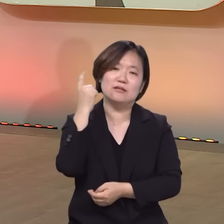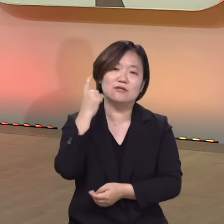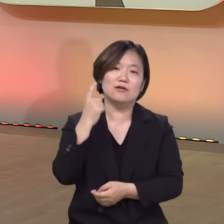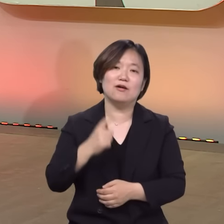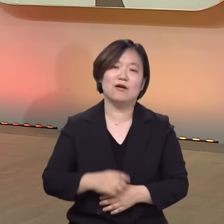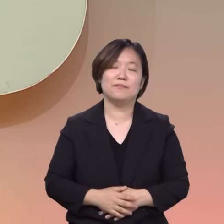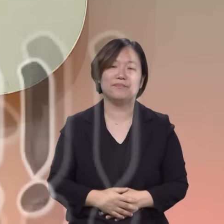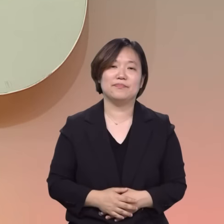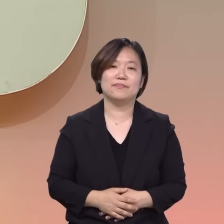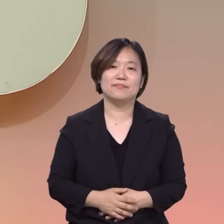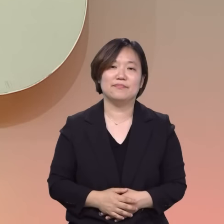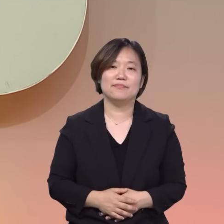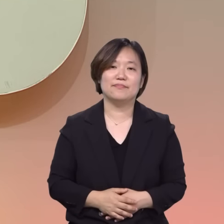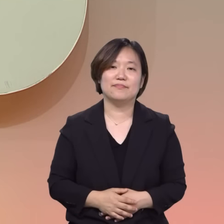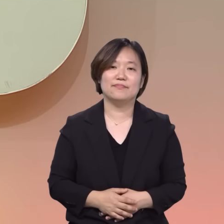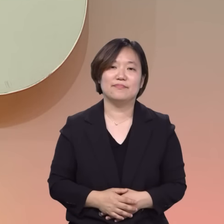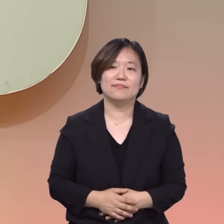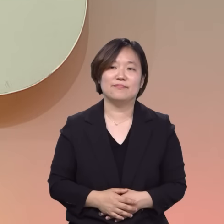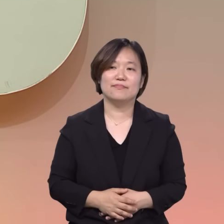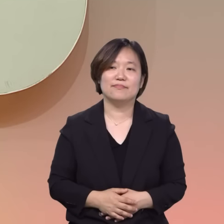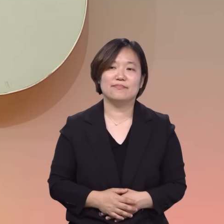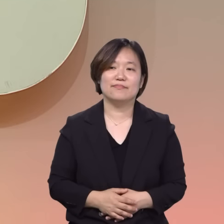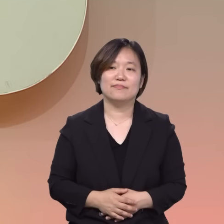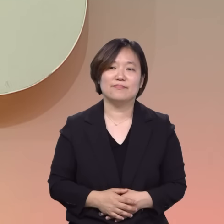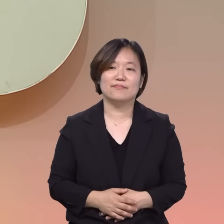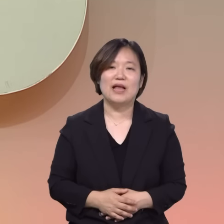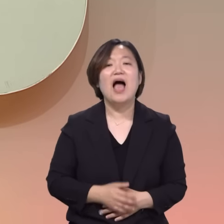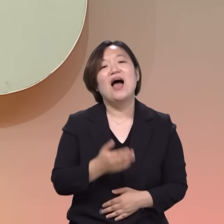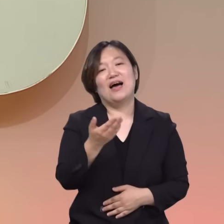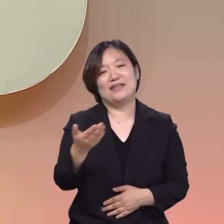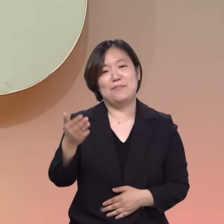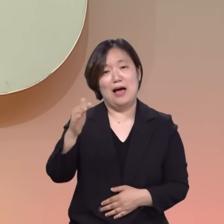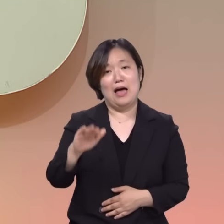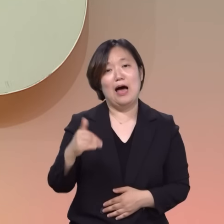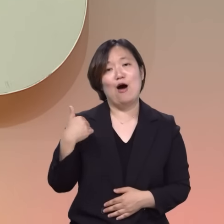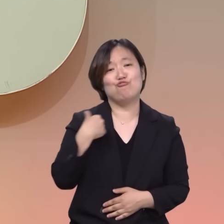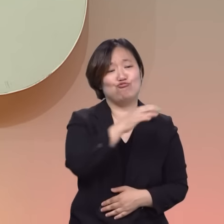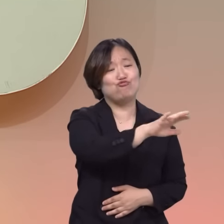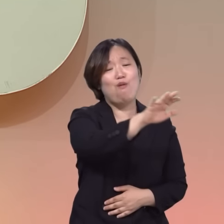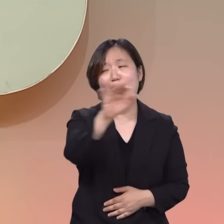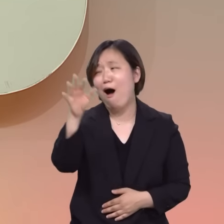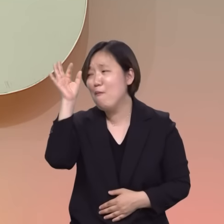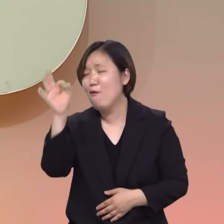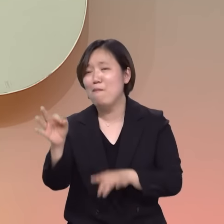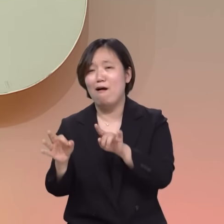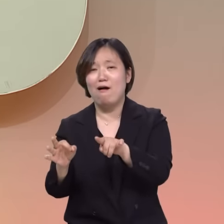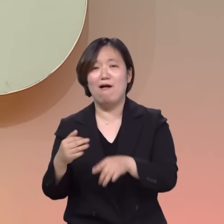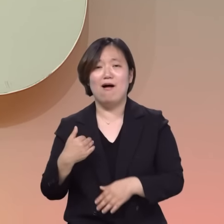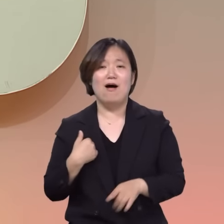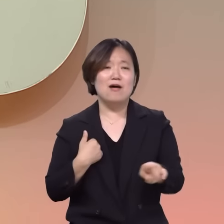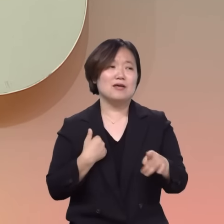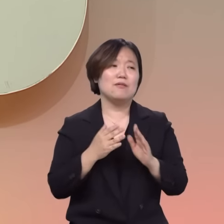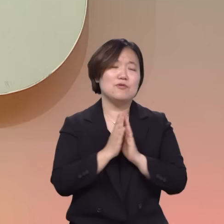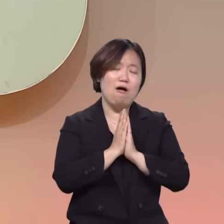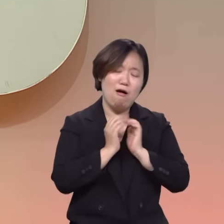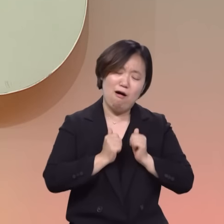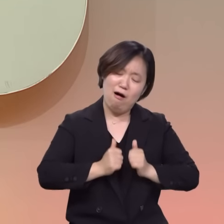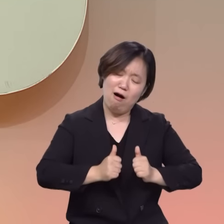받았습니다 하지만 또 실제로 우리 주변에는 스님 제가 이렇게 열심히